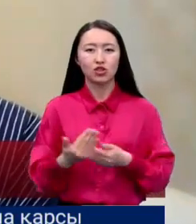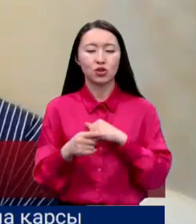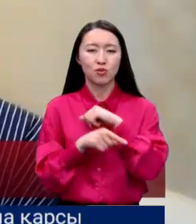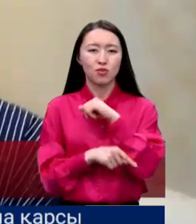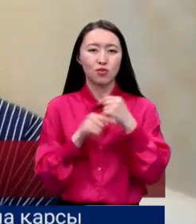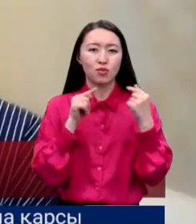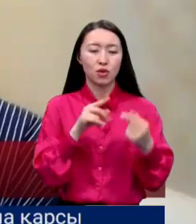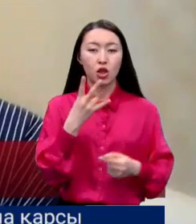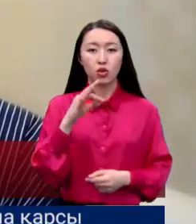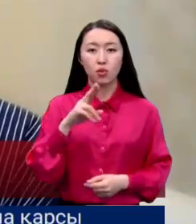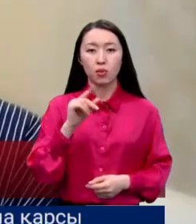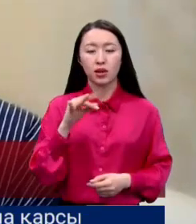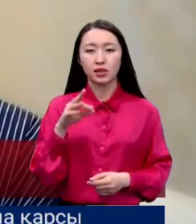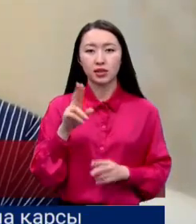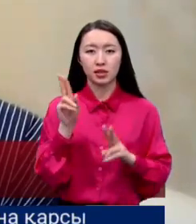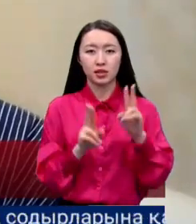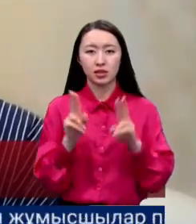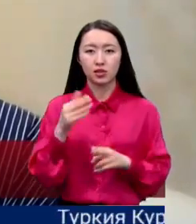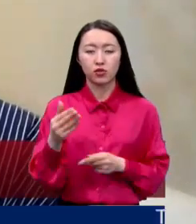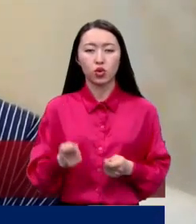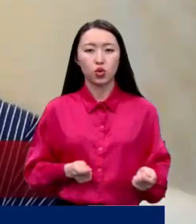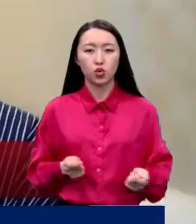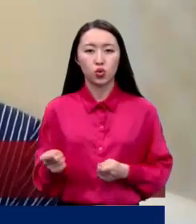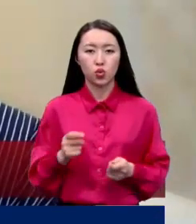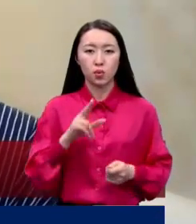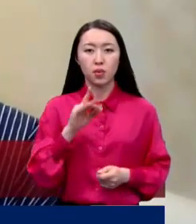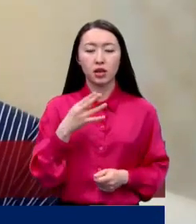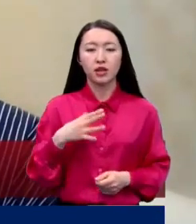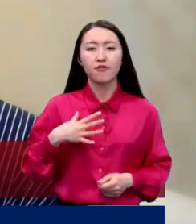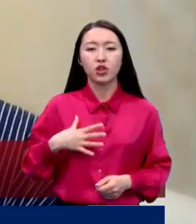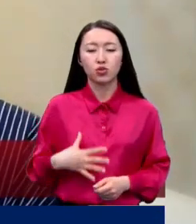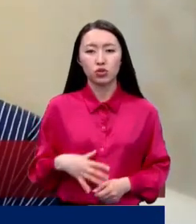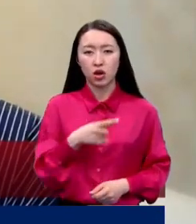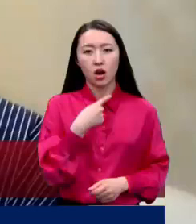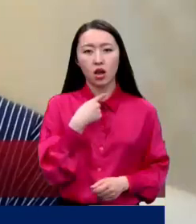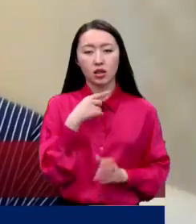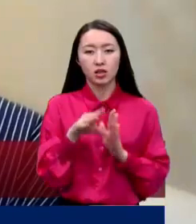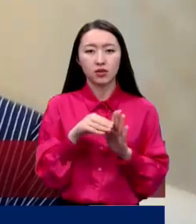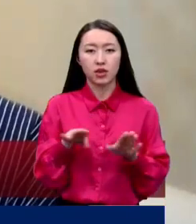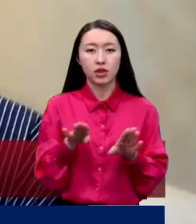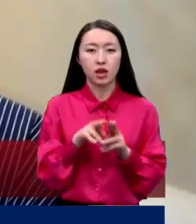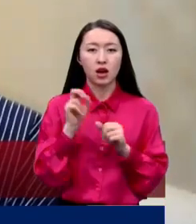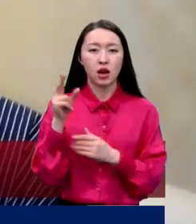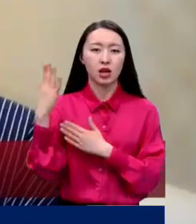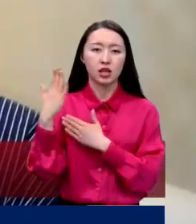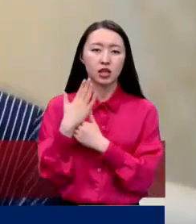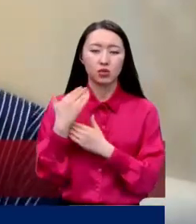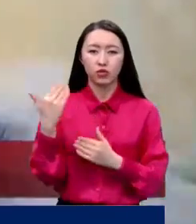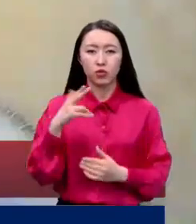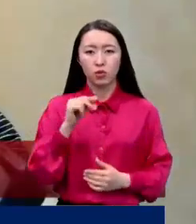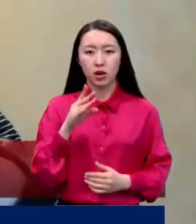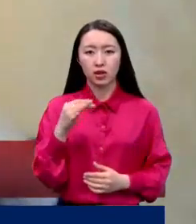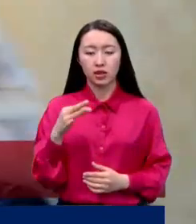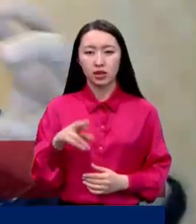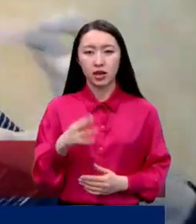Но партийная дисциплина со стороны руководителя фракции, руководителя партии вынуждает их голосовать так, как требует от них партия. Если